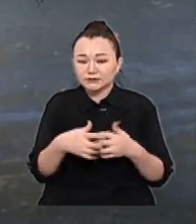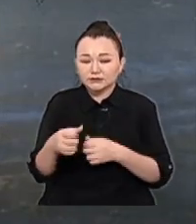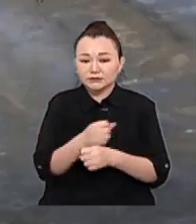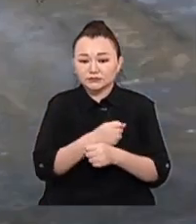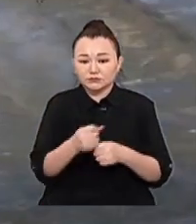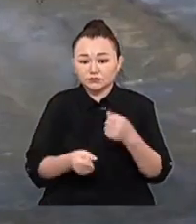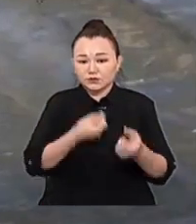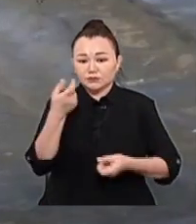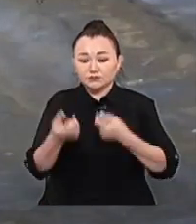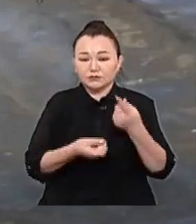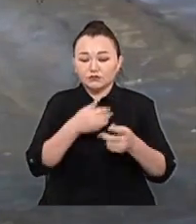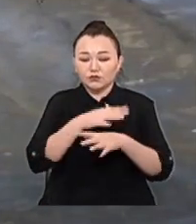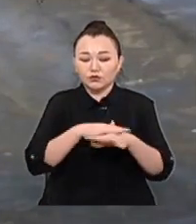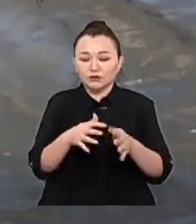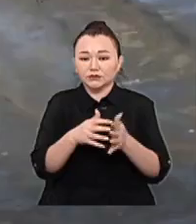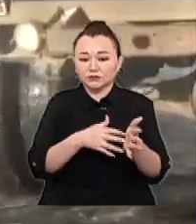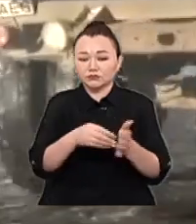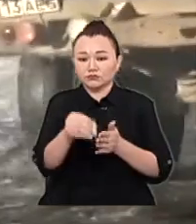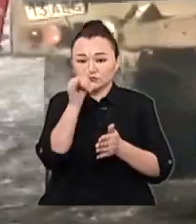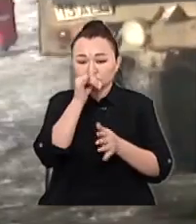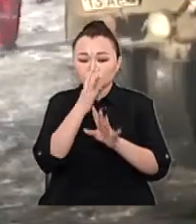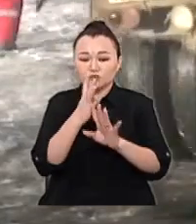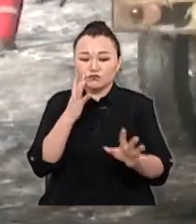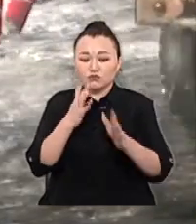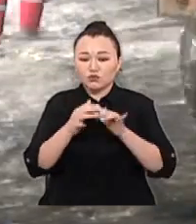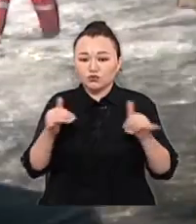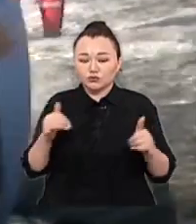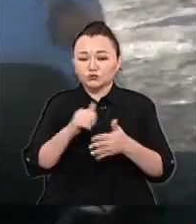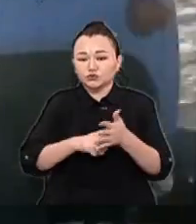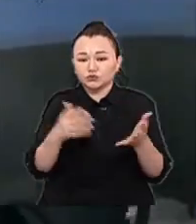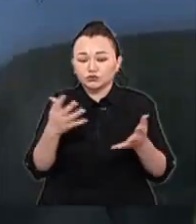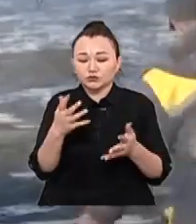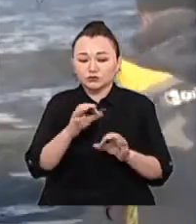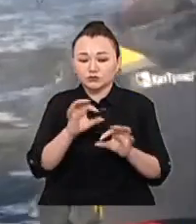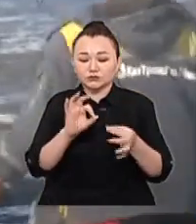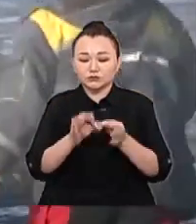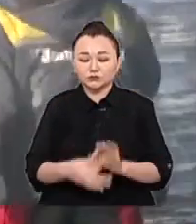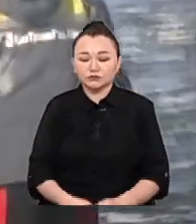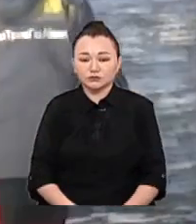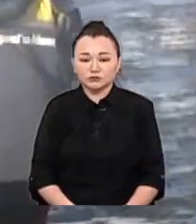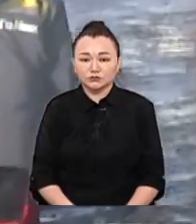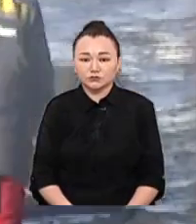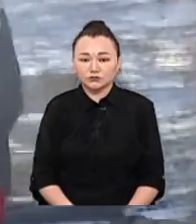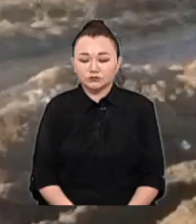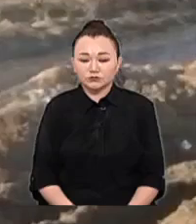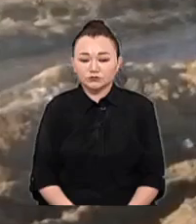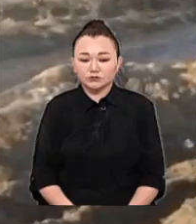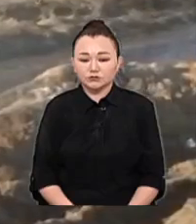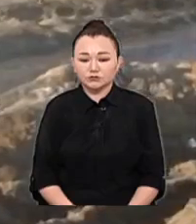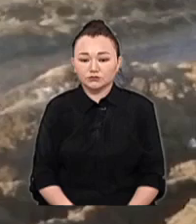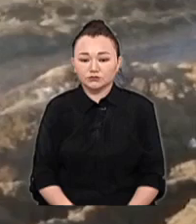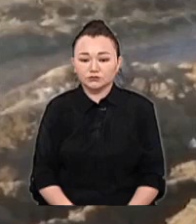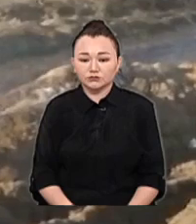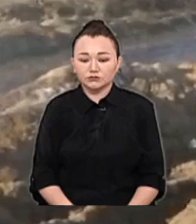жатыр. Көпшіліктің көмірге қол жеткізе алмай кезектің көбеюіне не себеп? Мақсат Жақсыбайұлы біліп қайтқан еді.